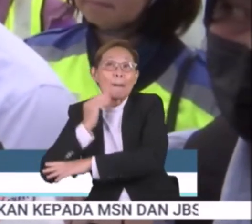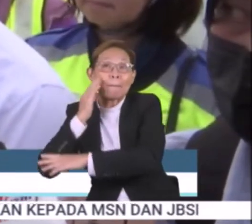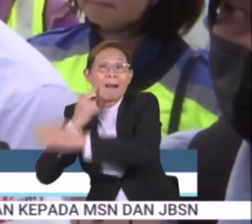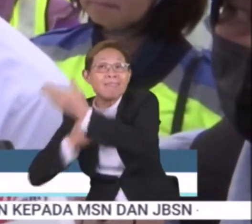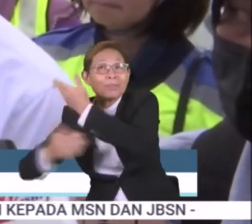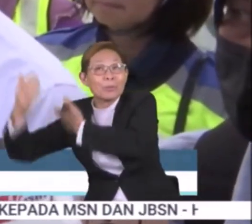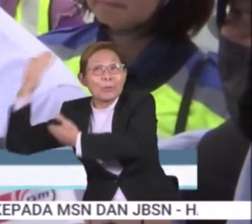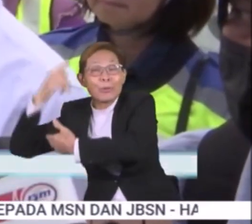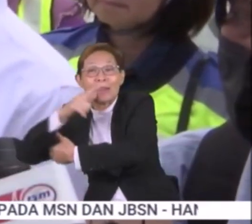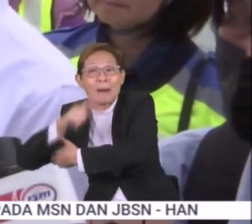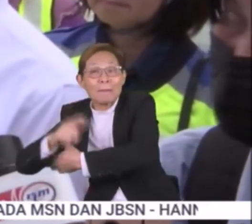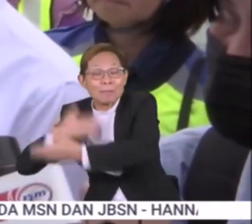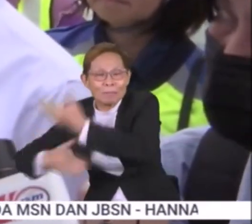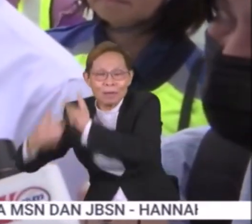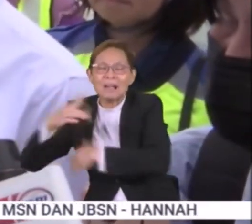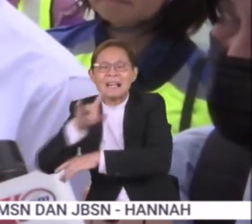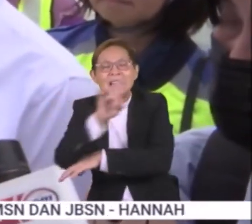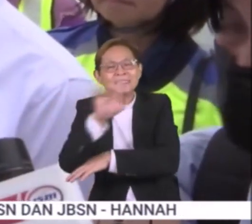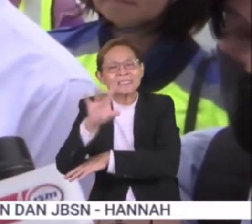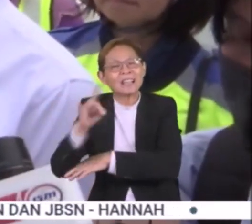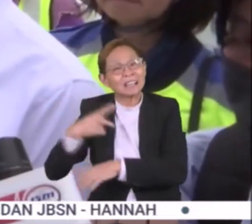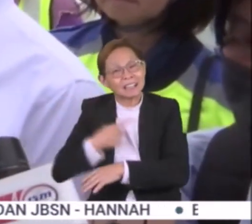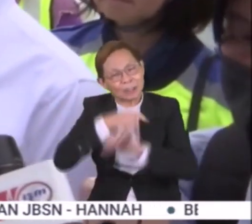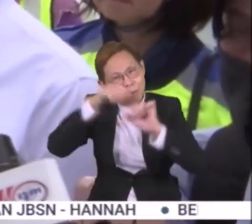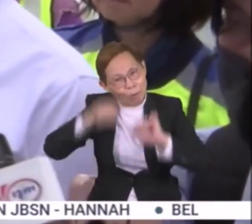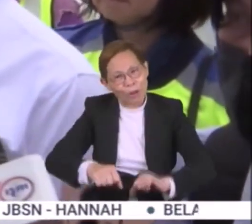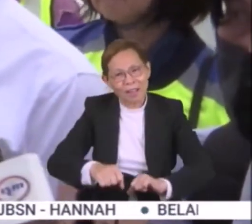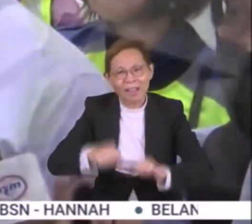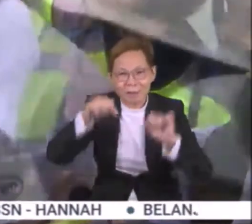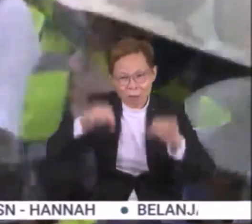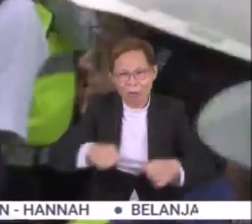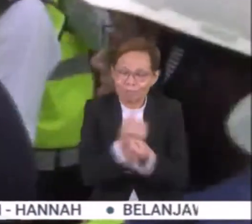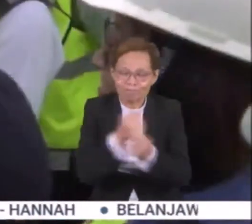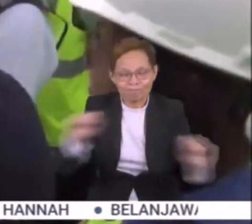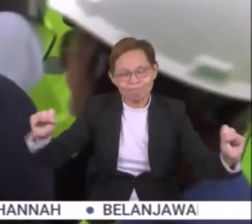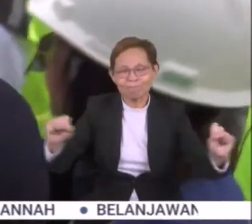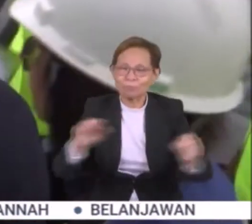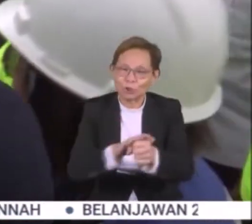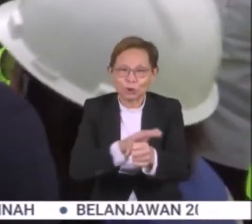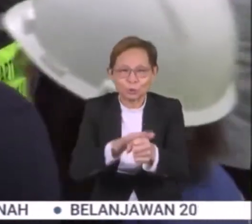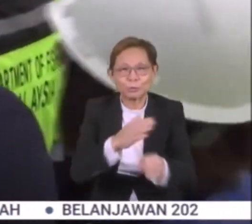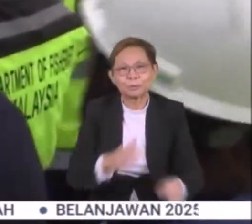pengalaman yang lama, insyaAllah kita dapat. Sediakan persediaan yang cukup.